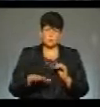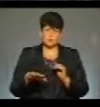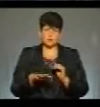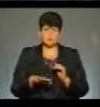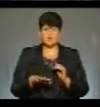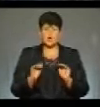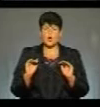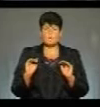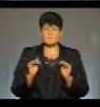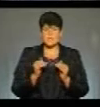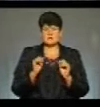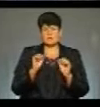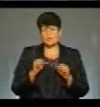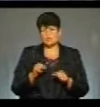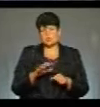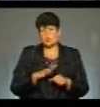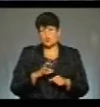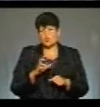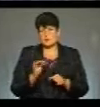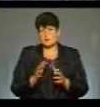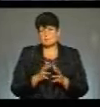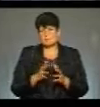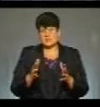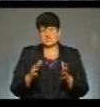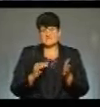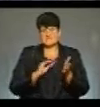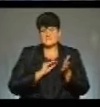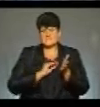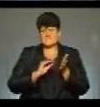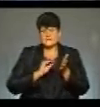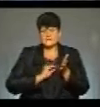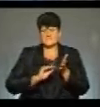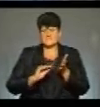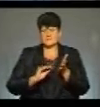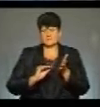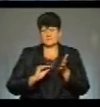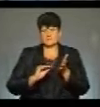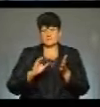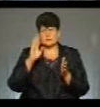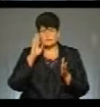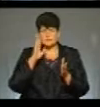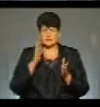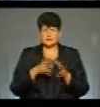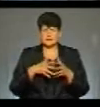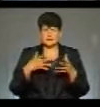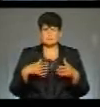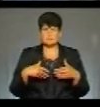тобто певне обмеження, але можна було б більше виділити хлопців можна було би дати якось